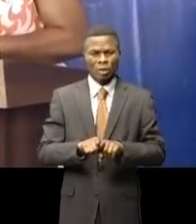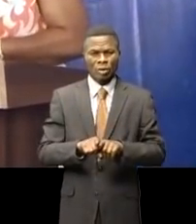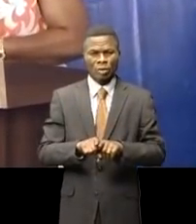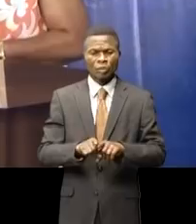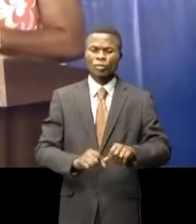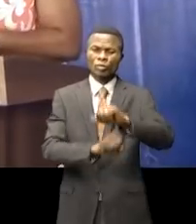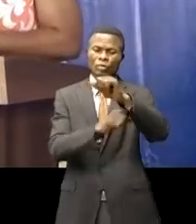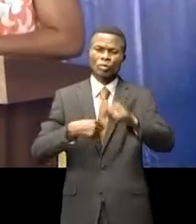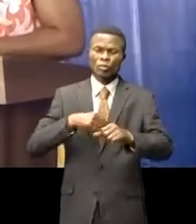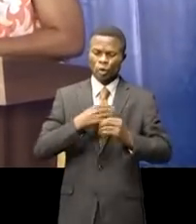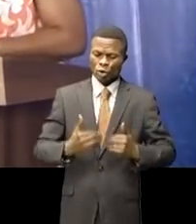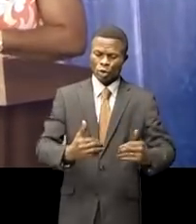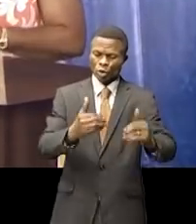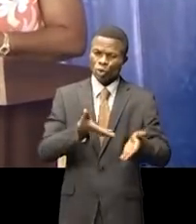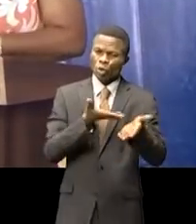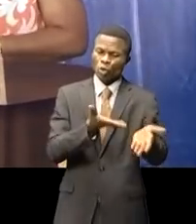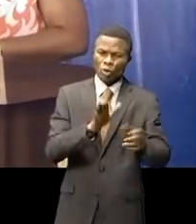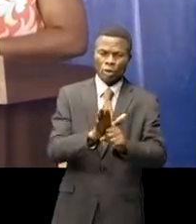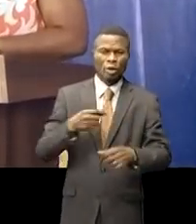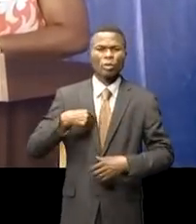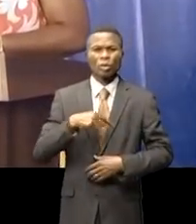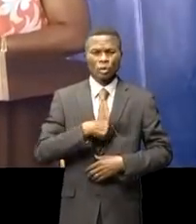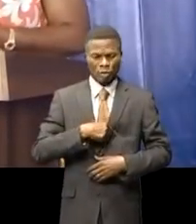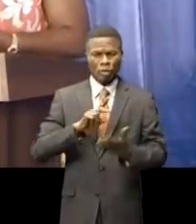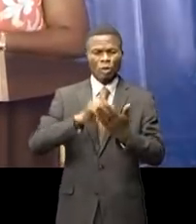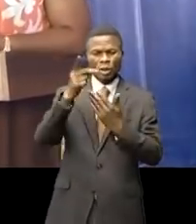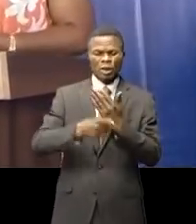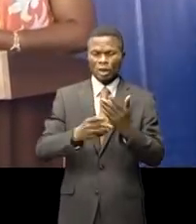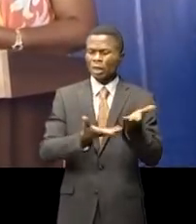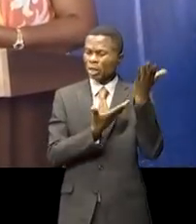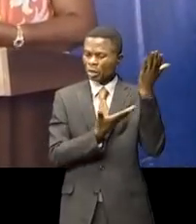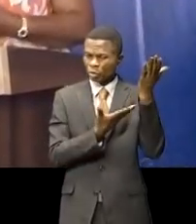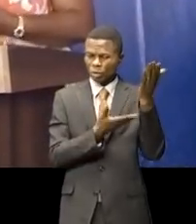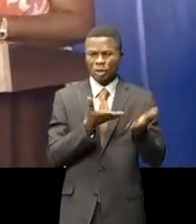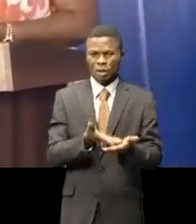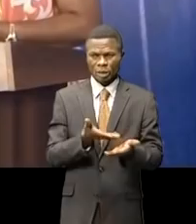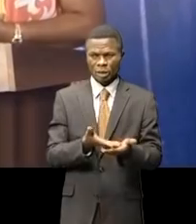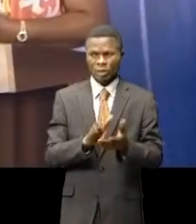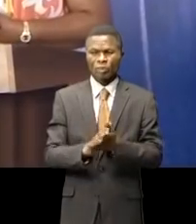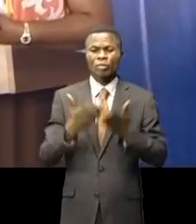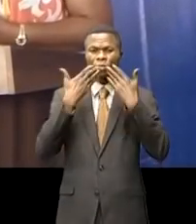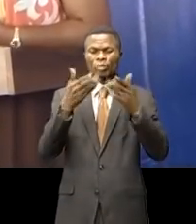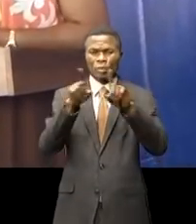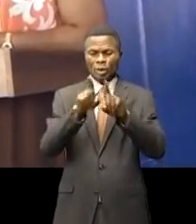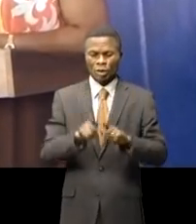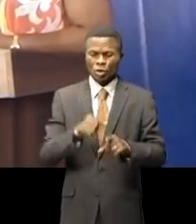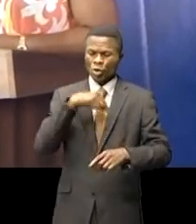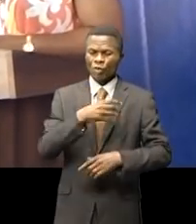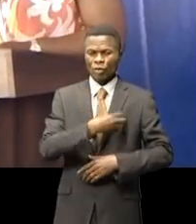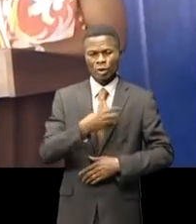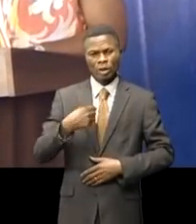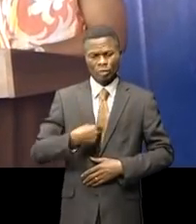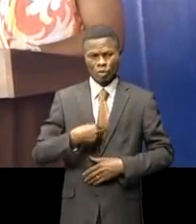les soutenir et de continuer à nous accompagner dans ce projet est ambitieux merci du fond du coeur